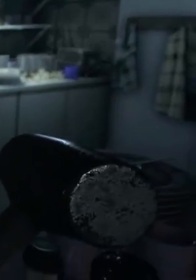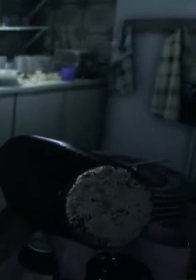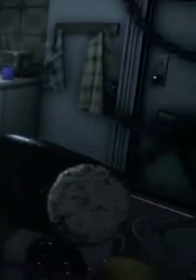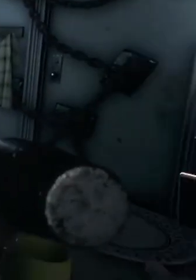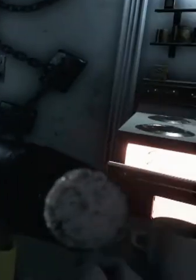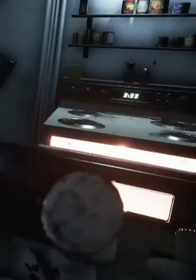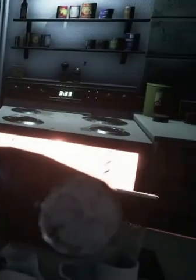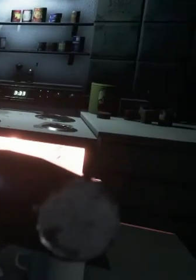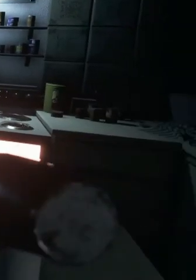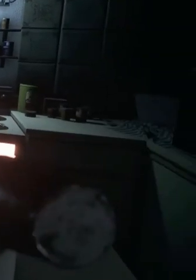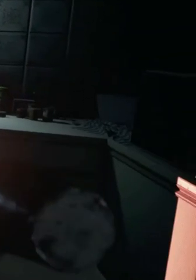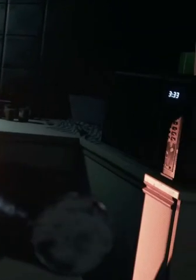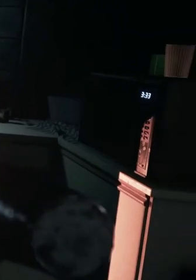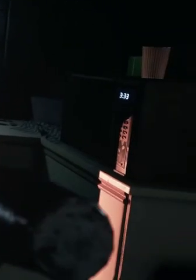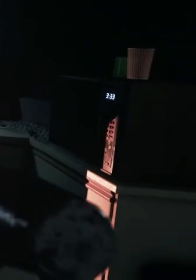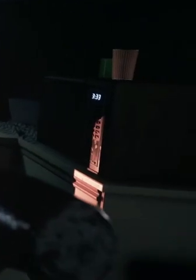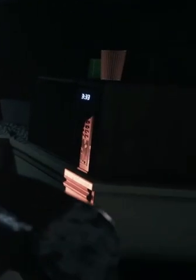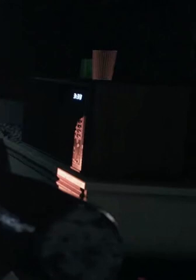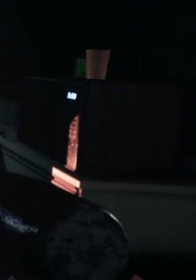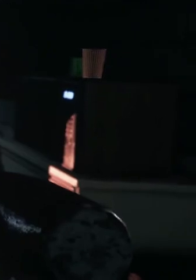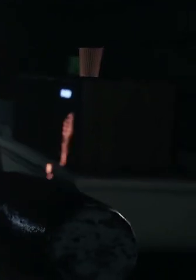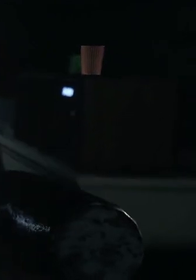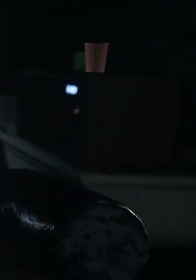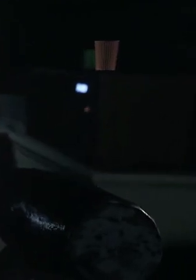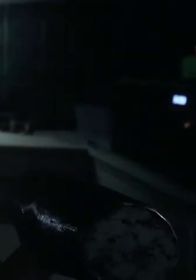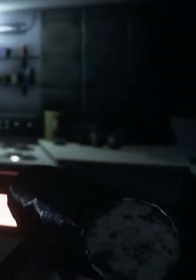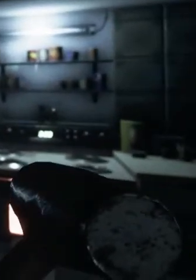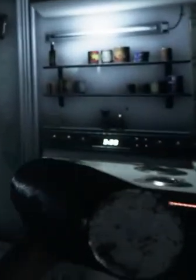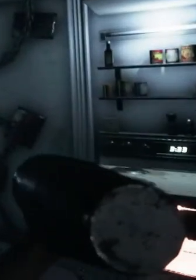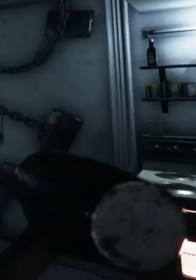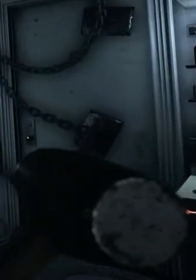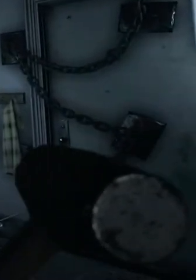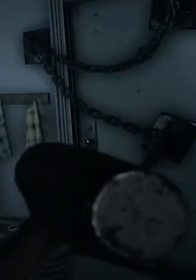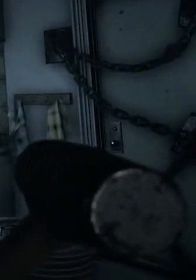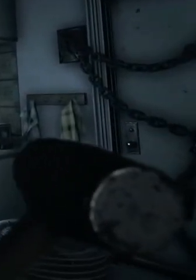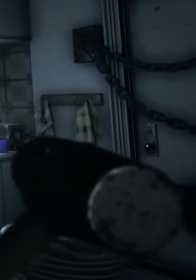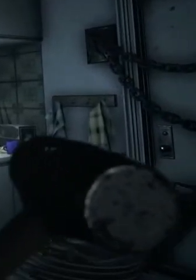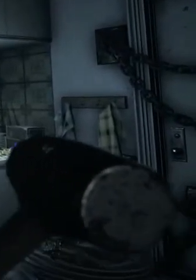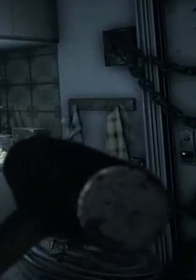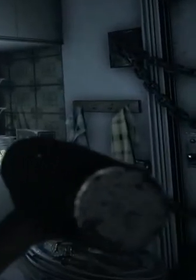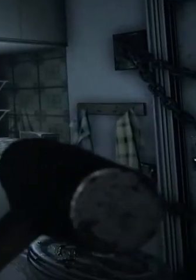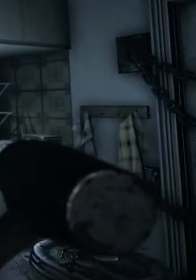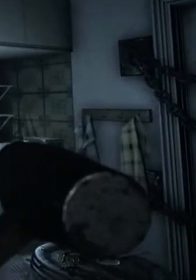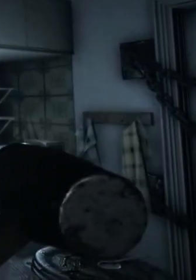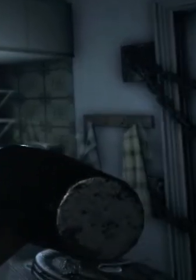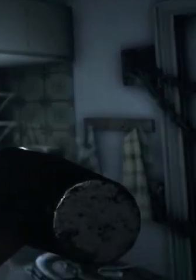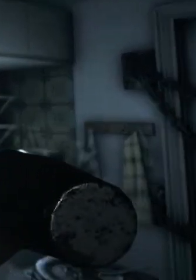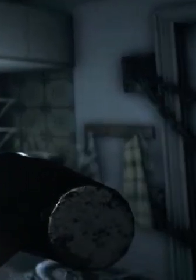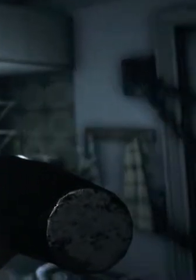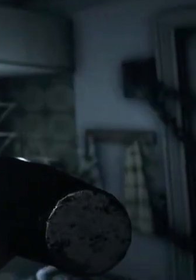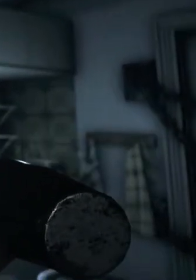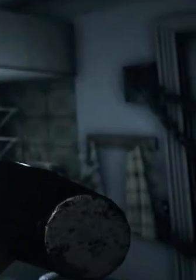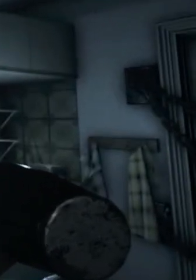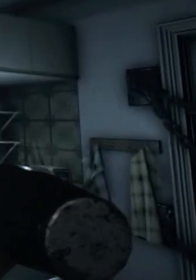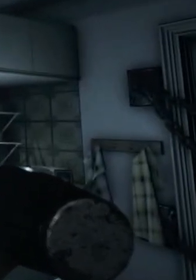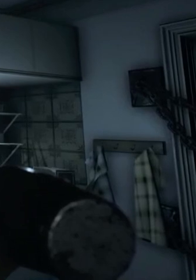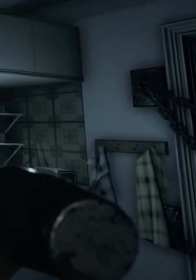tell you qu your big guy let us hear about the news I heard and sadle up it's big